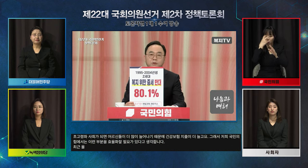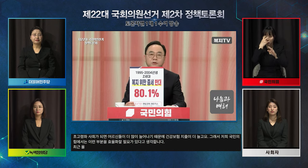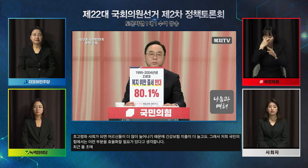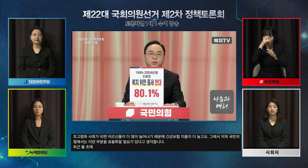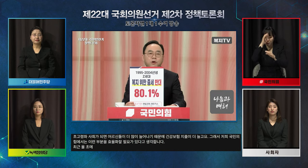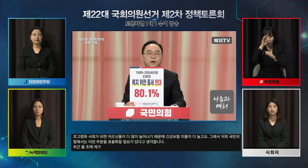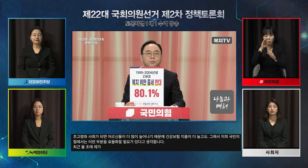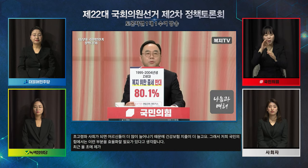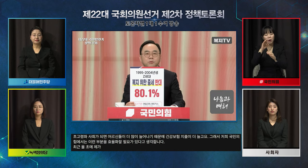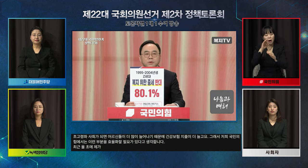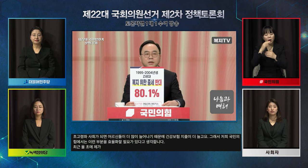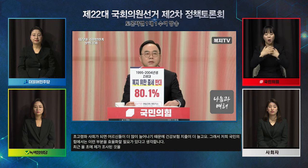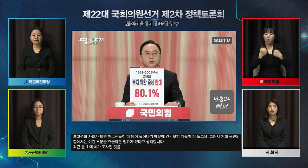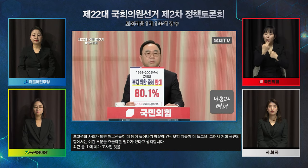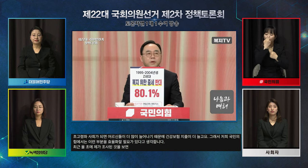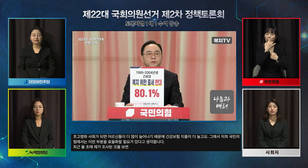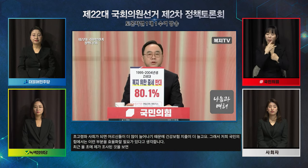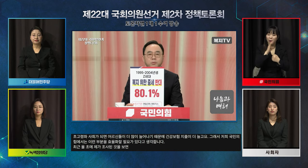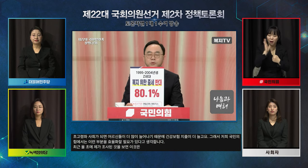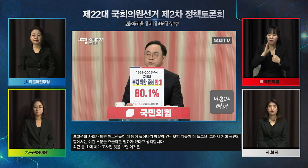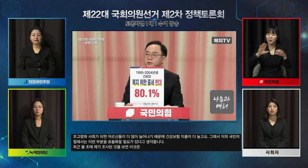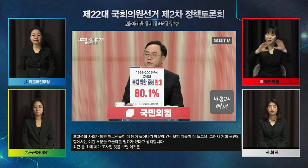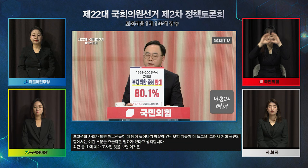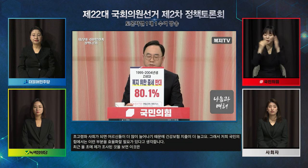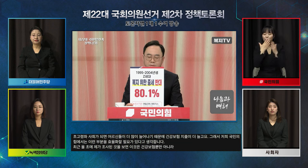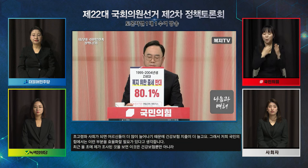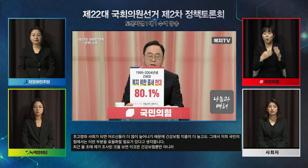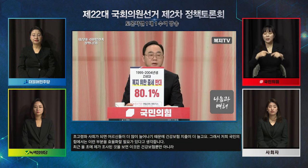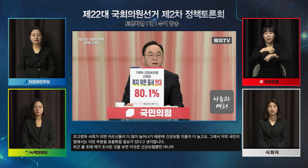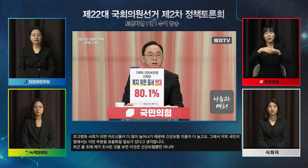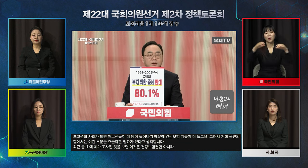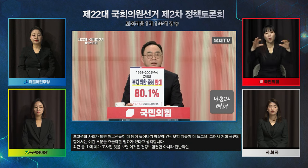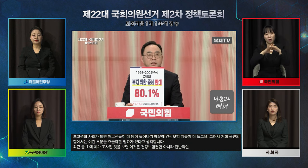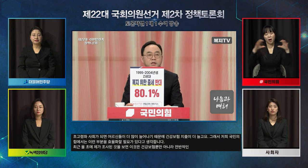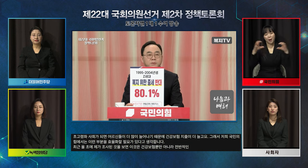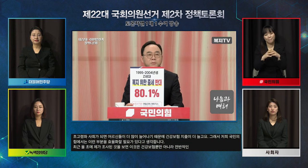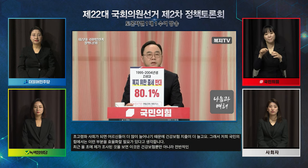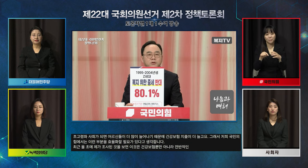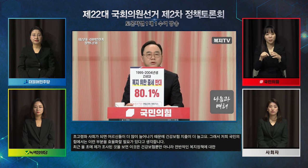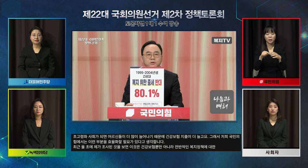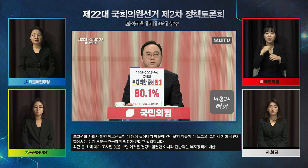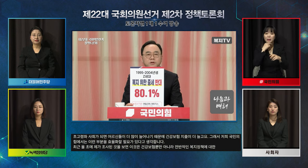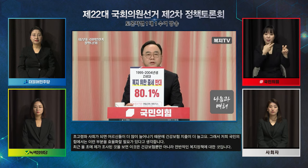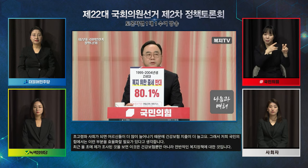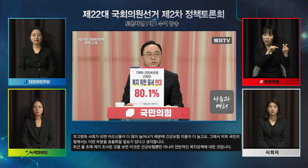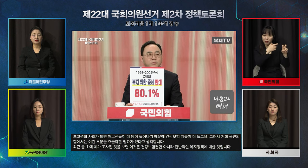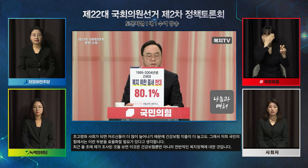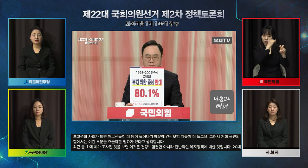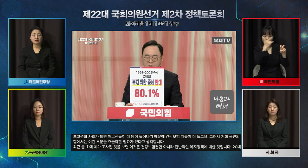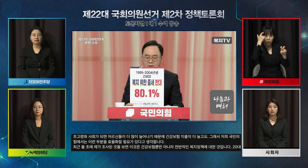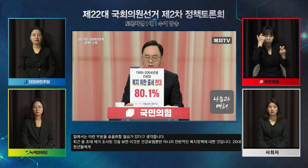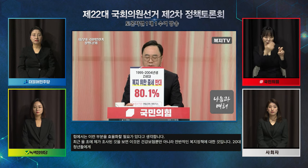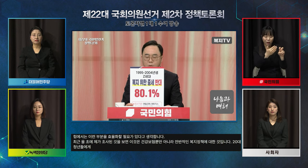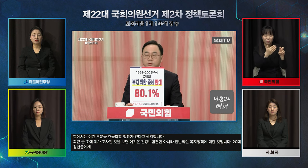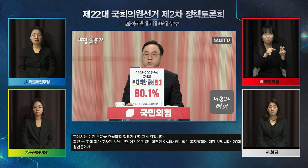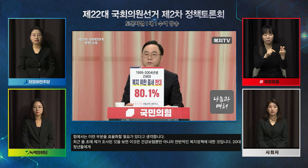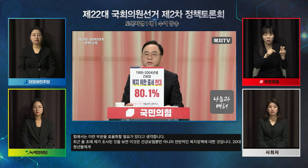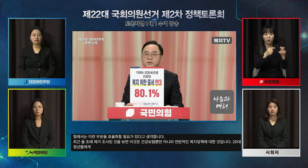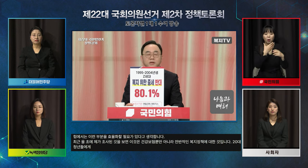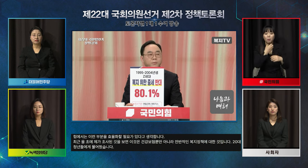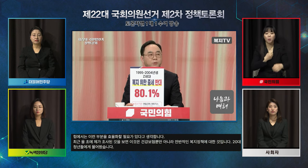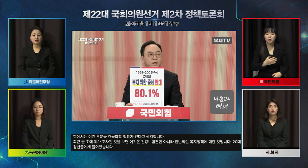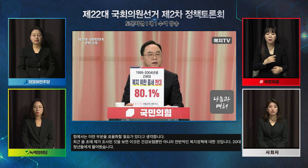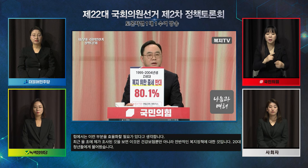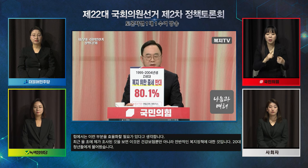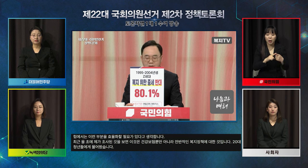보면요. 뭐 건강보험뿐만 아니라 전반적인 복지 정책에 대한 것입니다. 20대 청년들에게 물어봤습니다. 복지를